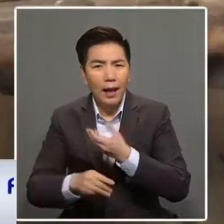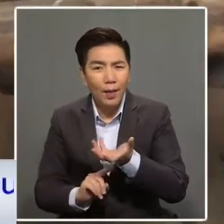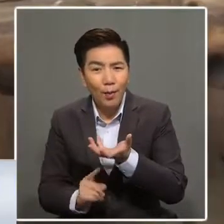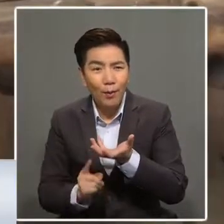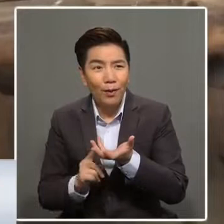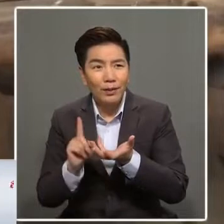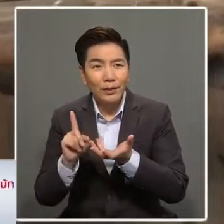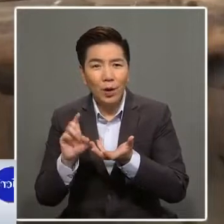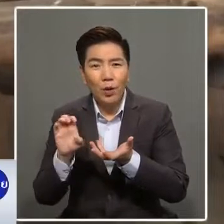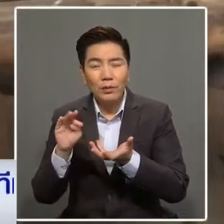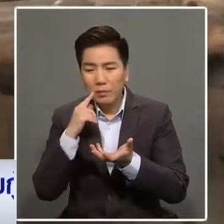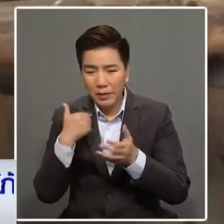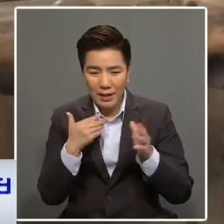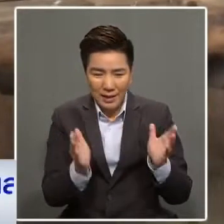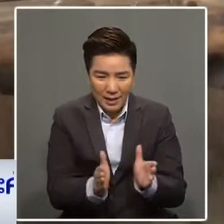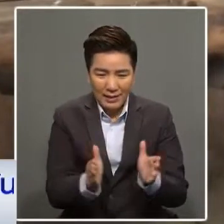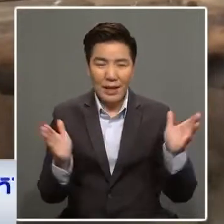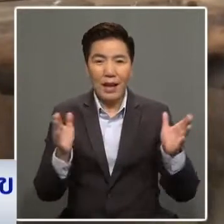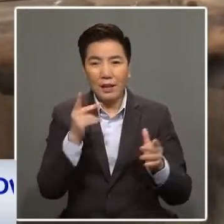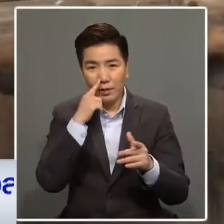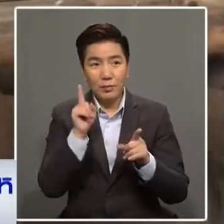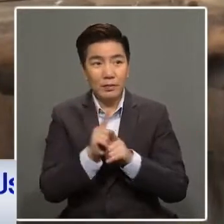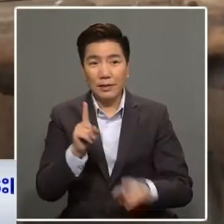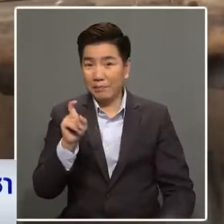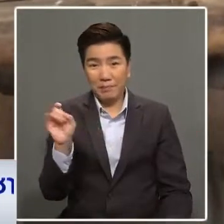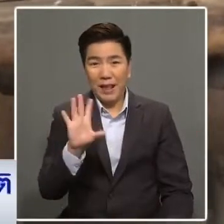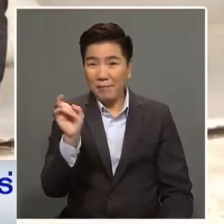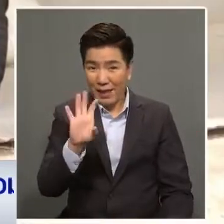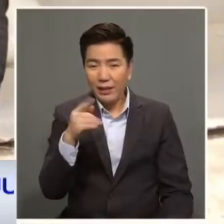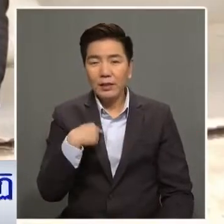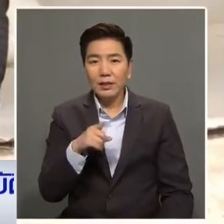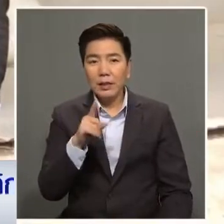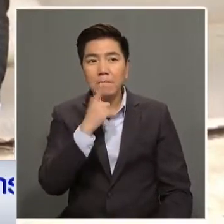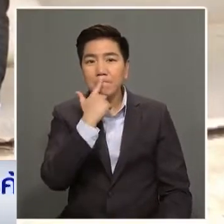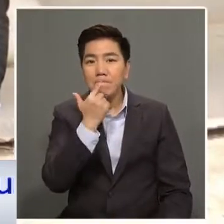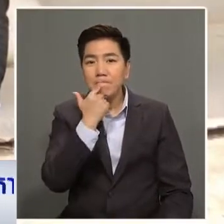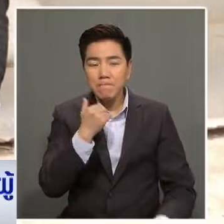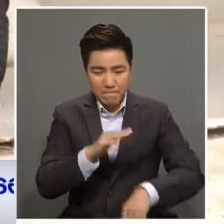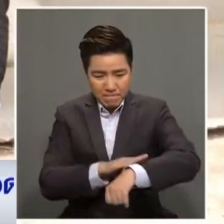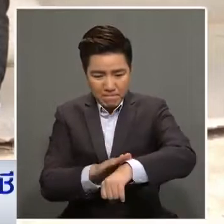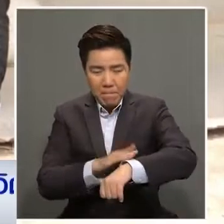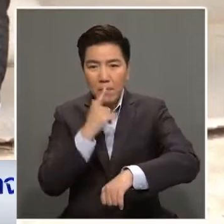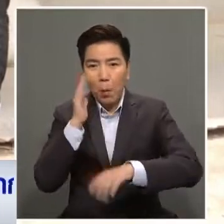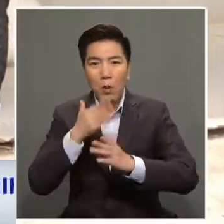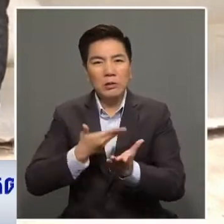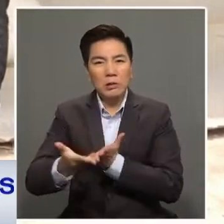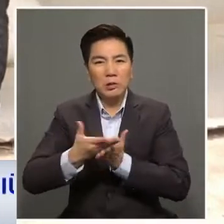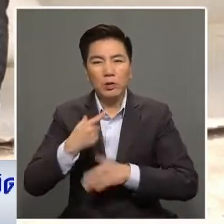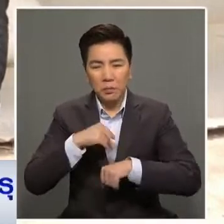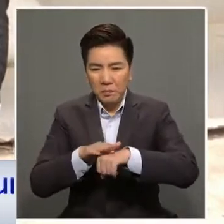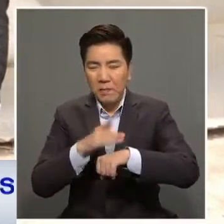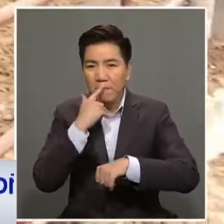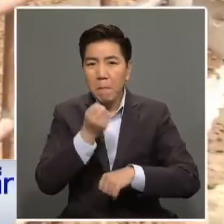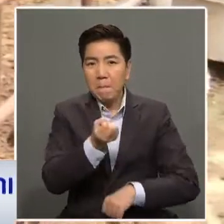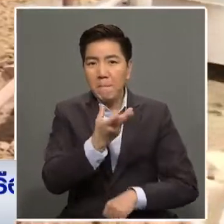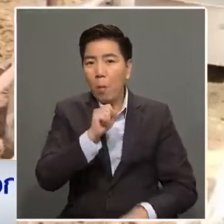ครับ เพราะมันบางทีมีตัวเล็กตัวใหญ่อย่างเง ี้ ย แต่เป็นวัวเป็นนะคะ เป็นวัวเป็นสีแดงคือของสีเขานิยมกัน สีนิยมเพราะวัวสีแดงจะแพง